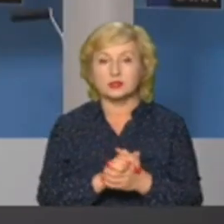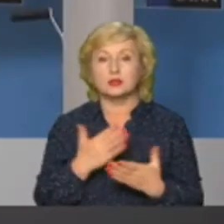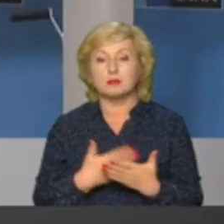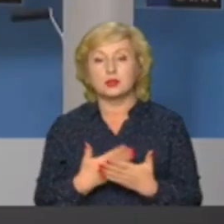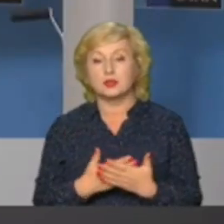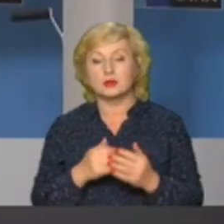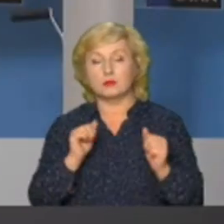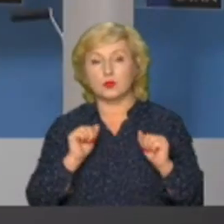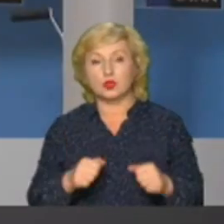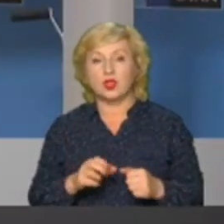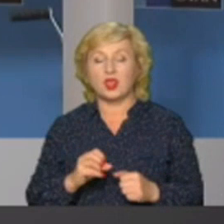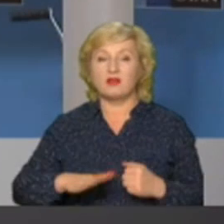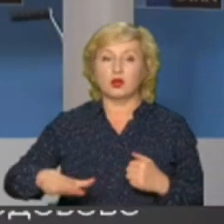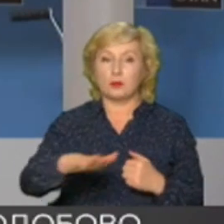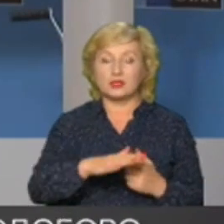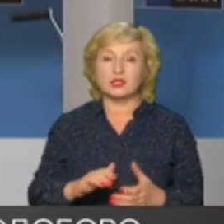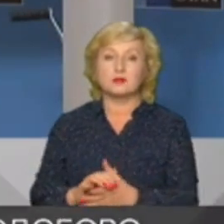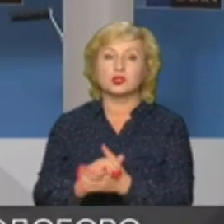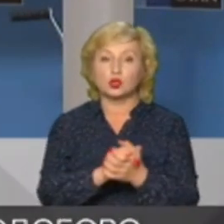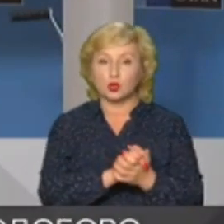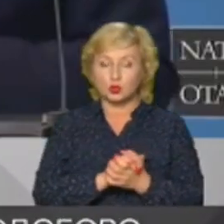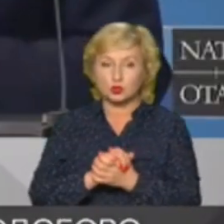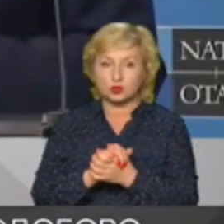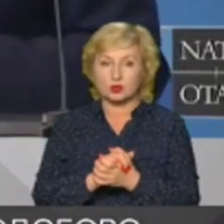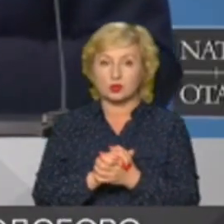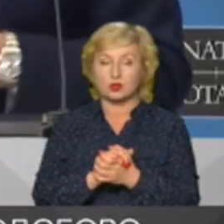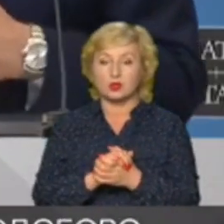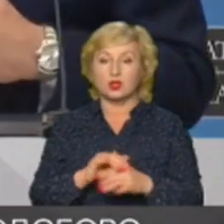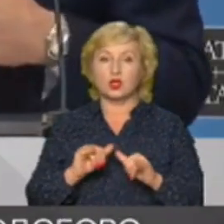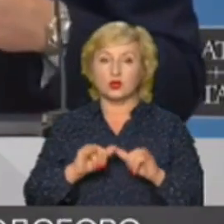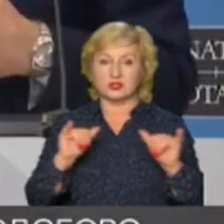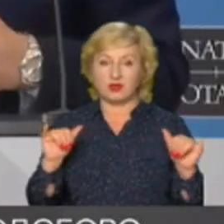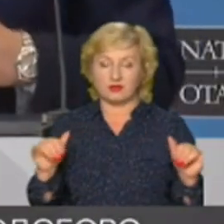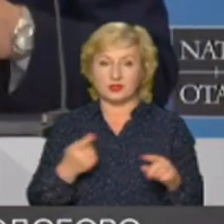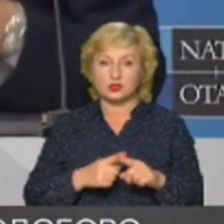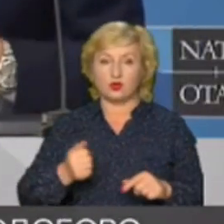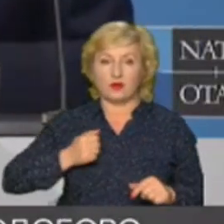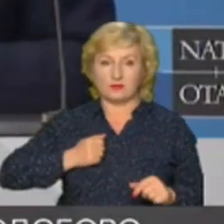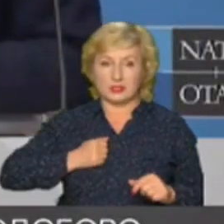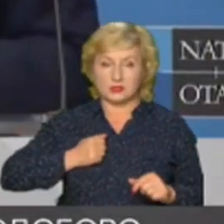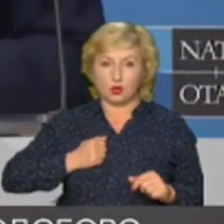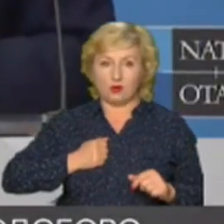наприклад, теж з Європейським Союзом розвивати цю військову